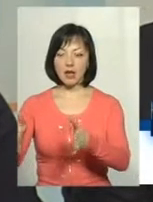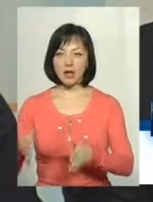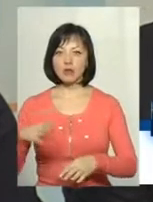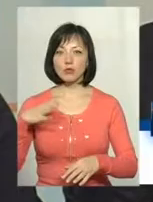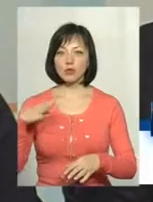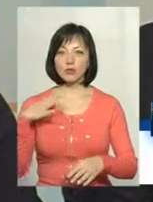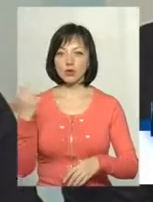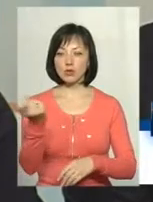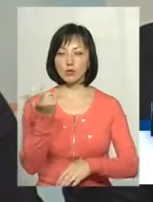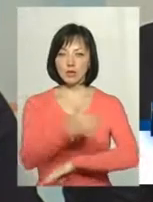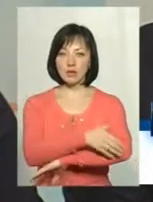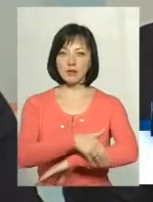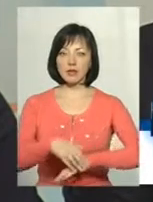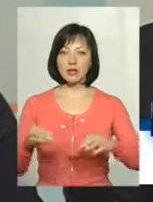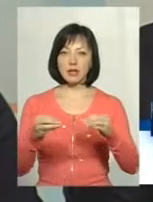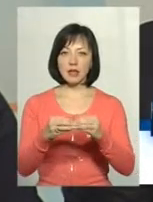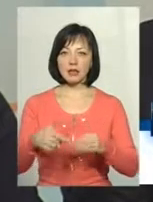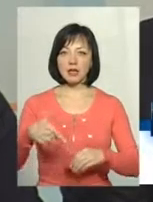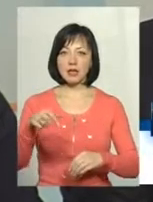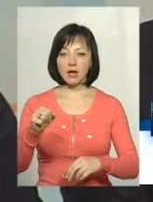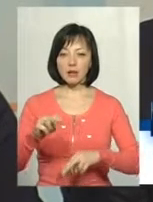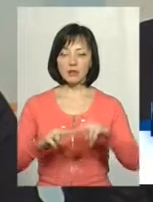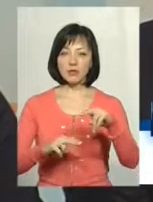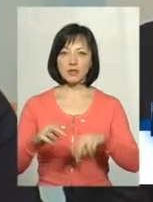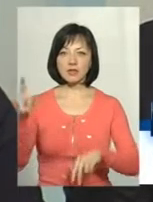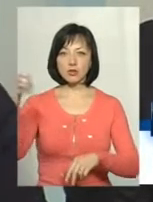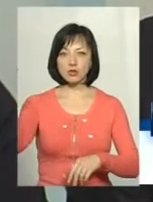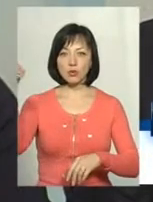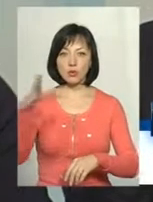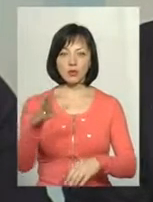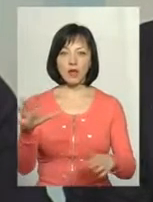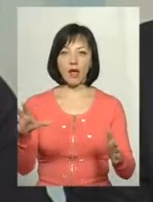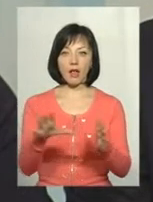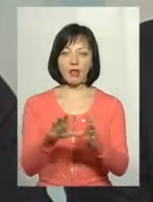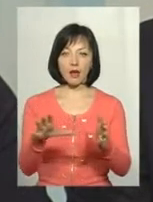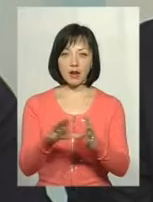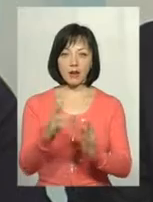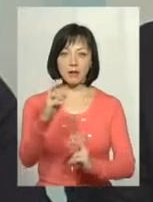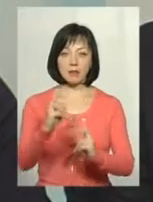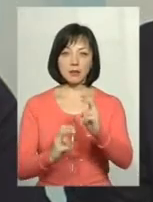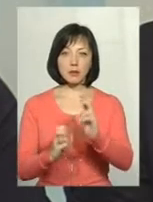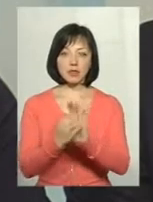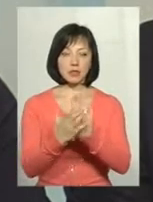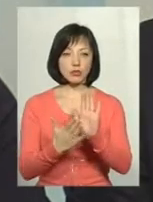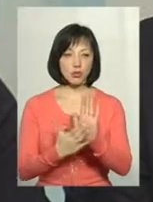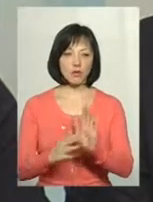10 гектарів для будівництва станції сонячних електроенергії. Підприємство зареєстровано в Новій